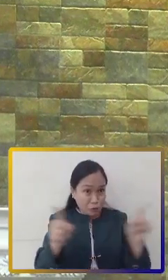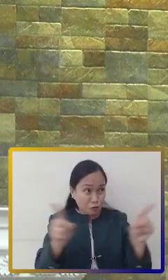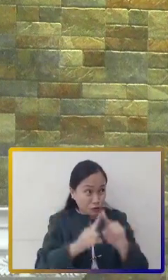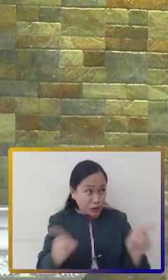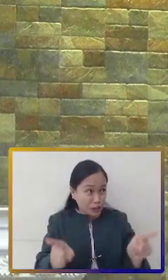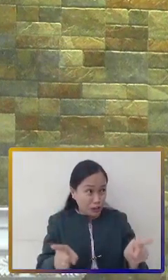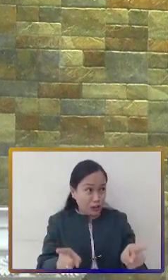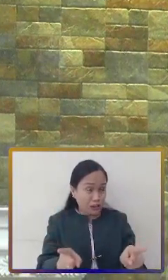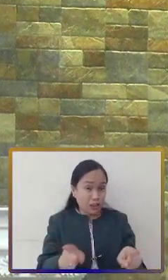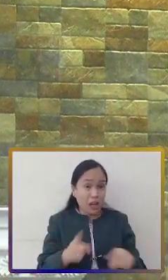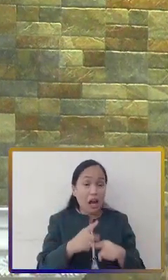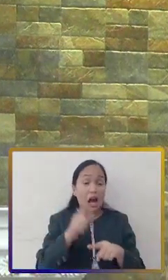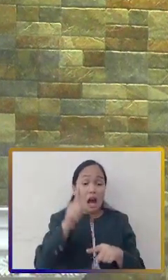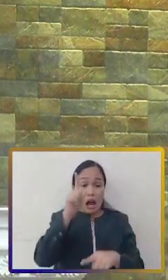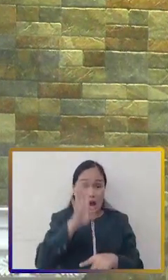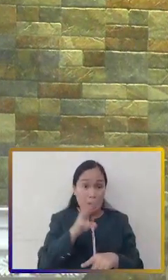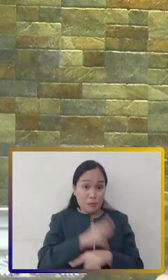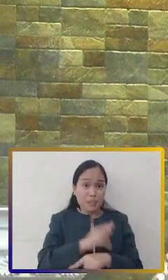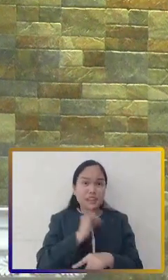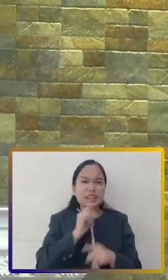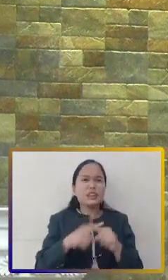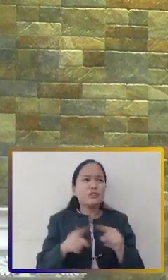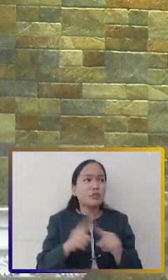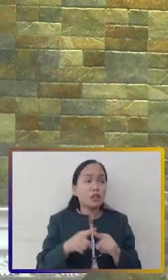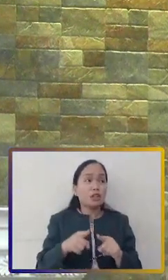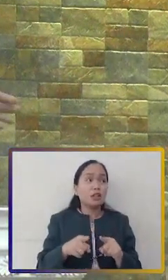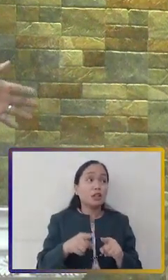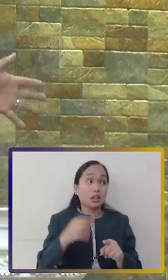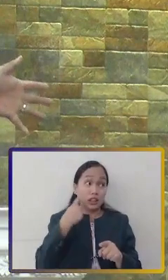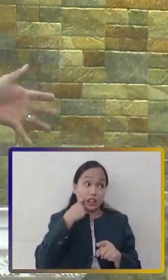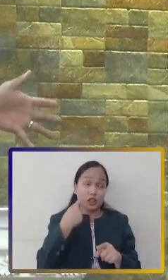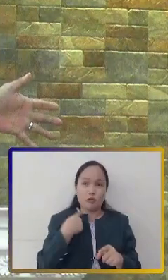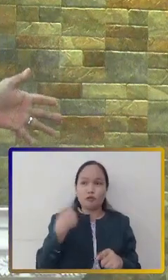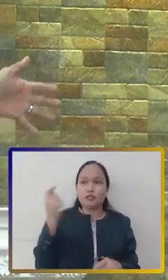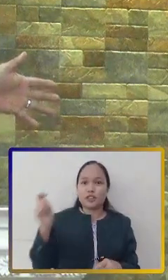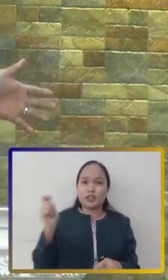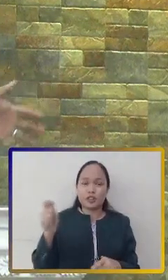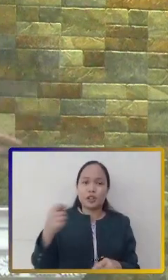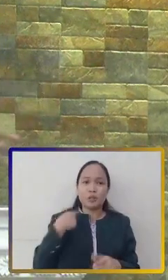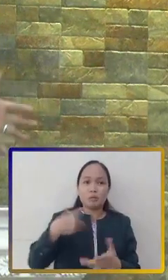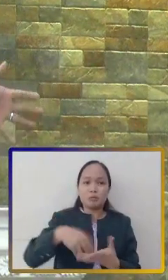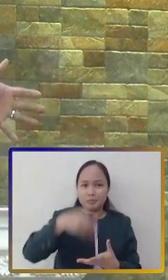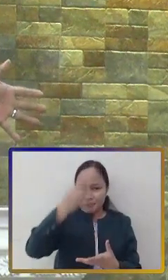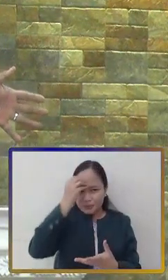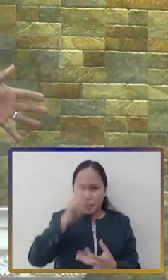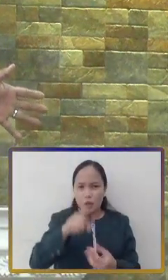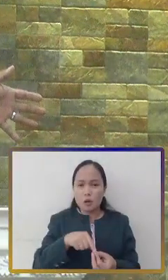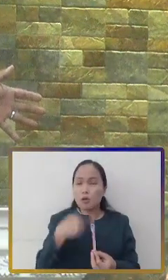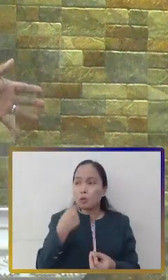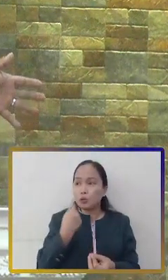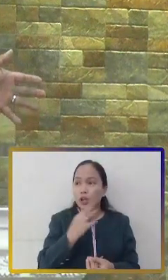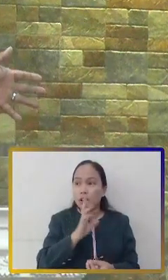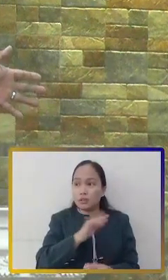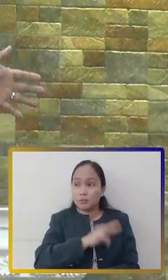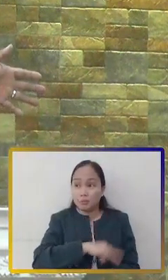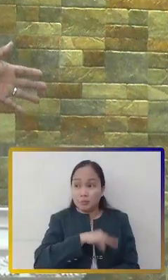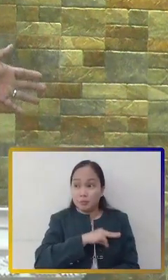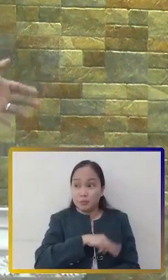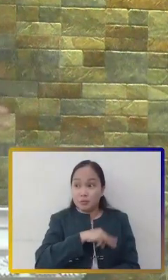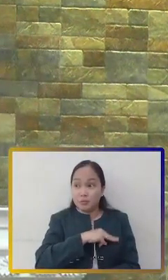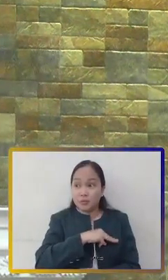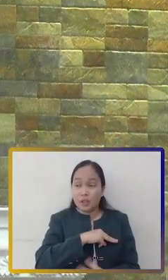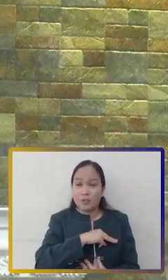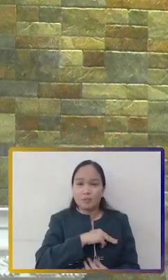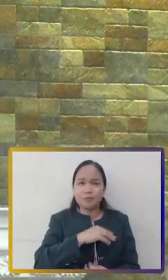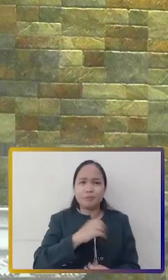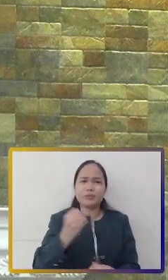see, gawain ng Diyos ito. Kita niyo po kanina yung mga testimony po na napakinggan natin. Yung mga nasa missions. You see,